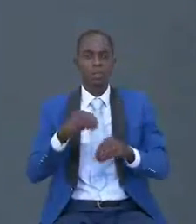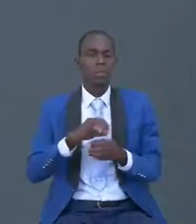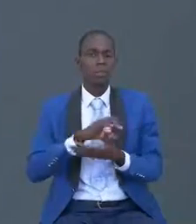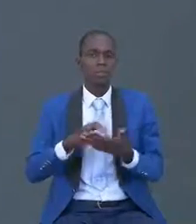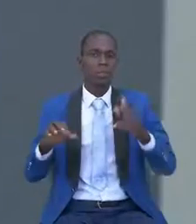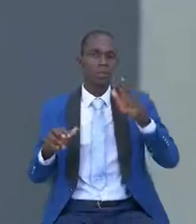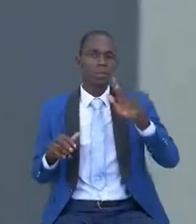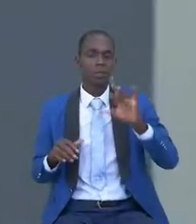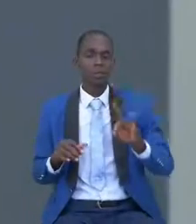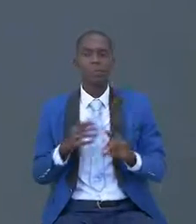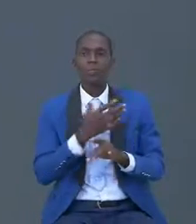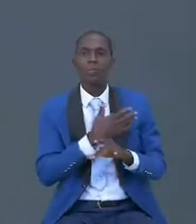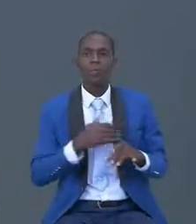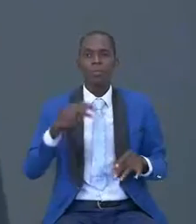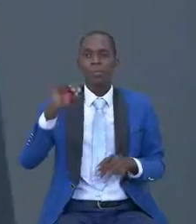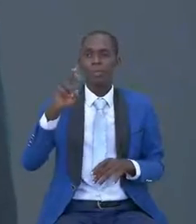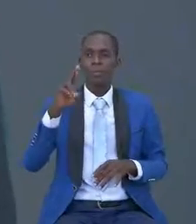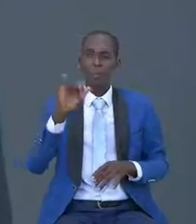Verset 38, Marie dit,